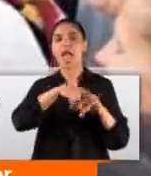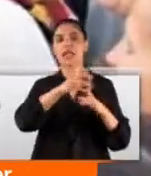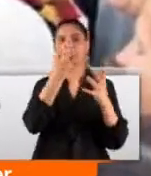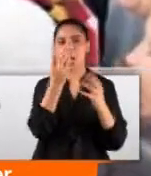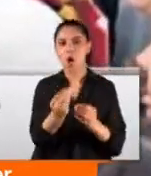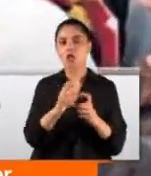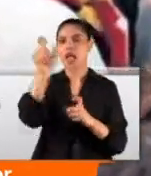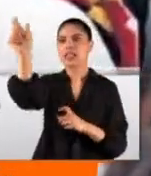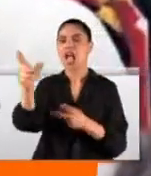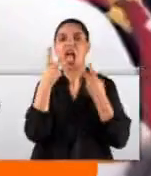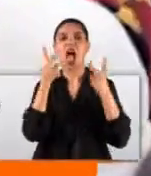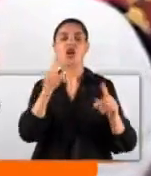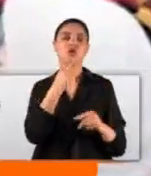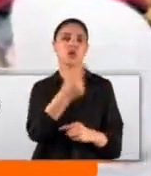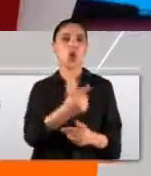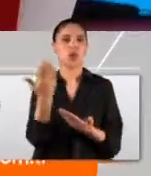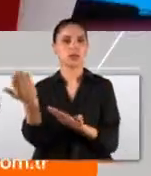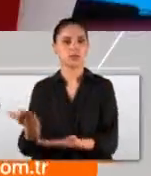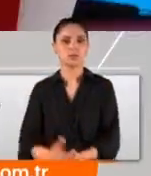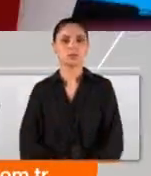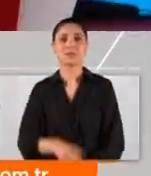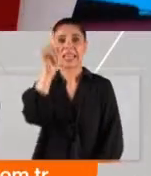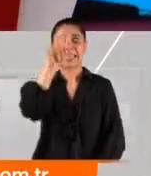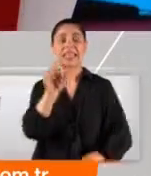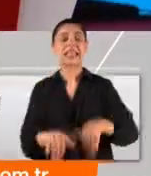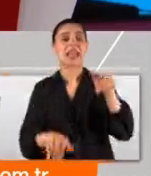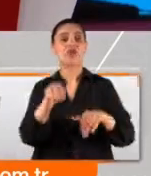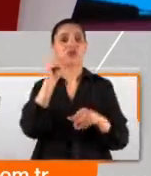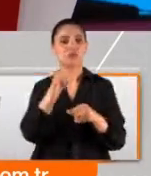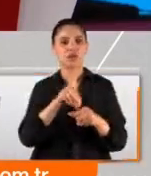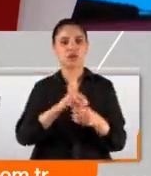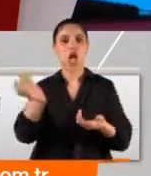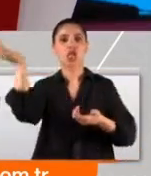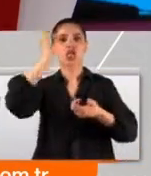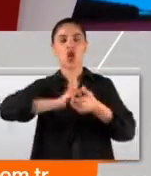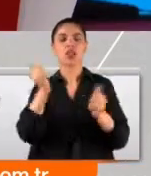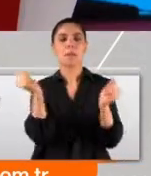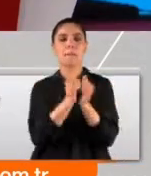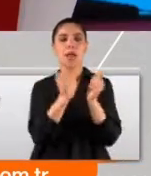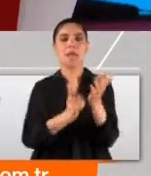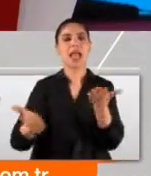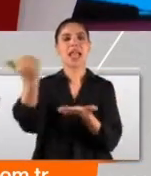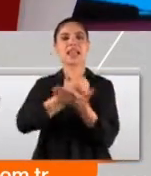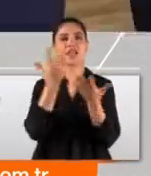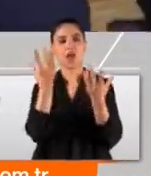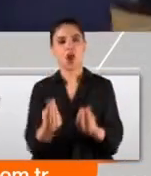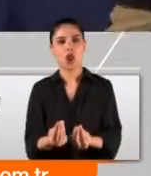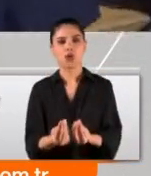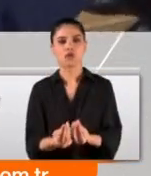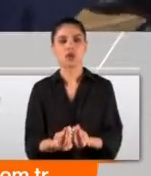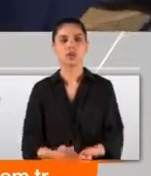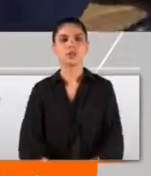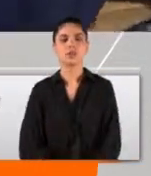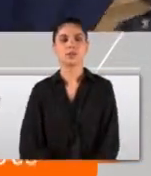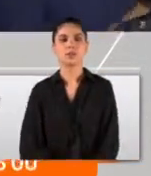Sezgin Tanrıkulu açık açık dillendirdi. İlk seçimlerde dostlarımızla birlikte iktidar olacağız. Şunu